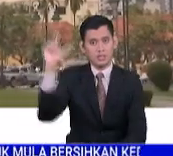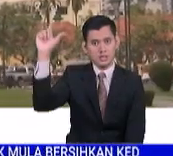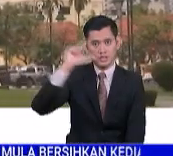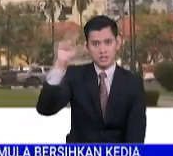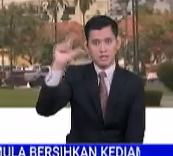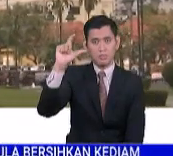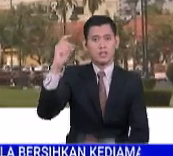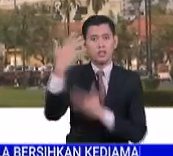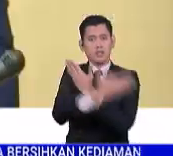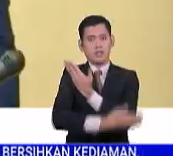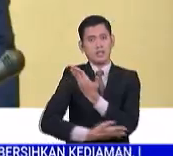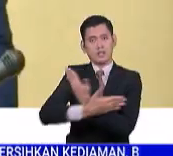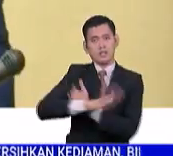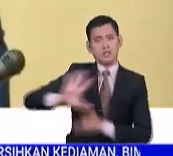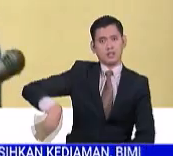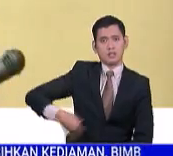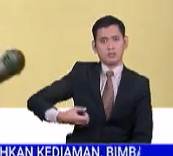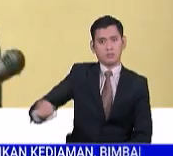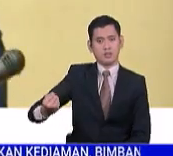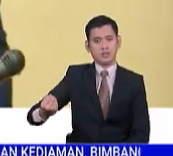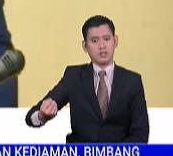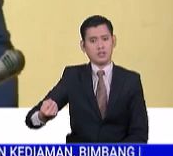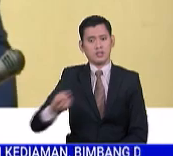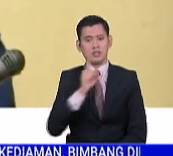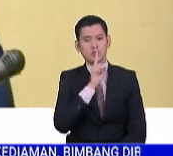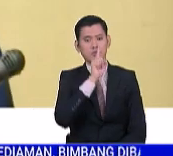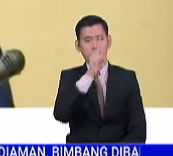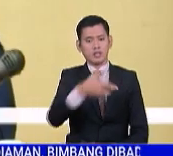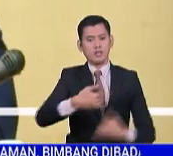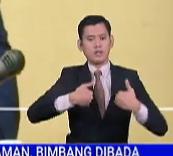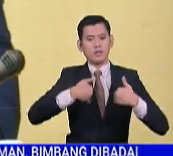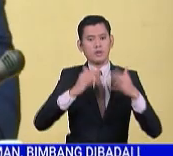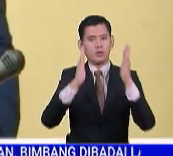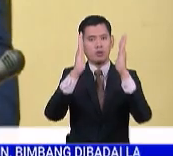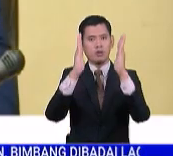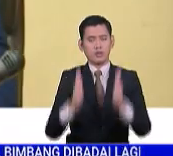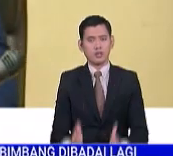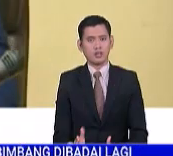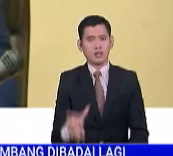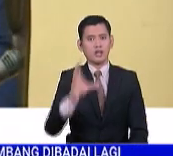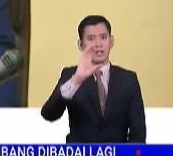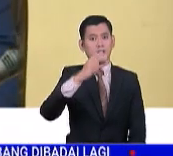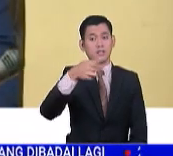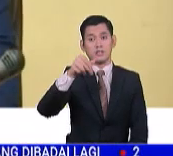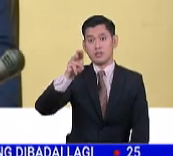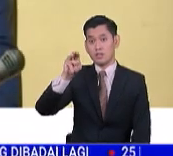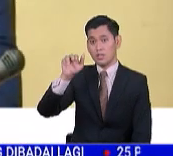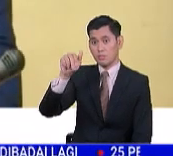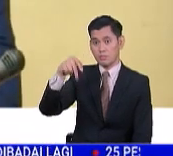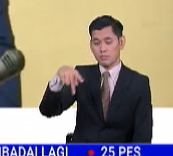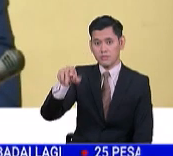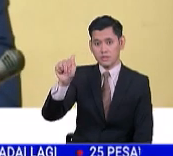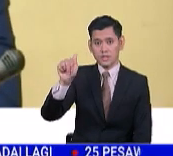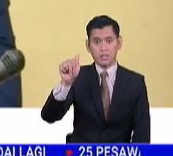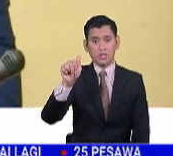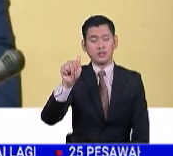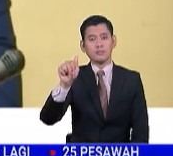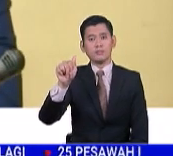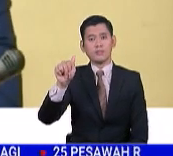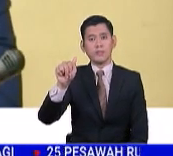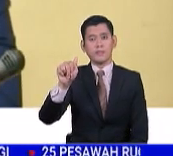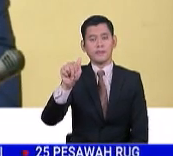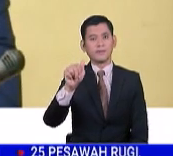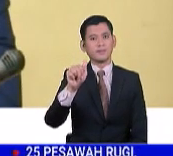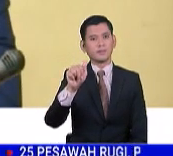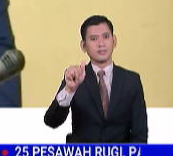ini Hai pelangsing terkena Neng oleh orang sampah orang campak banyak di Mesir dan kerennya hubungannya